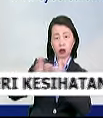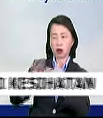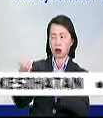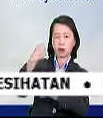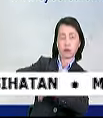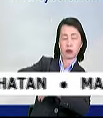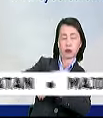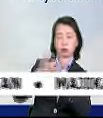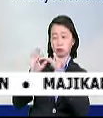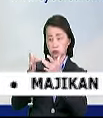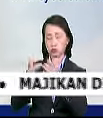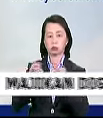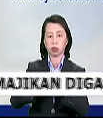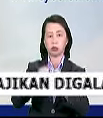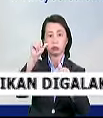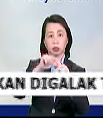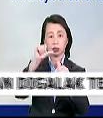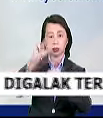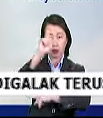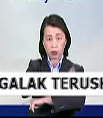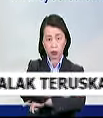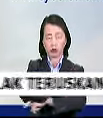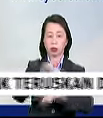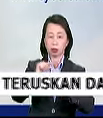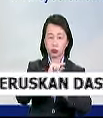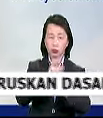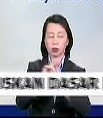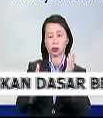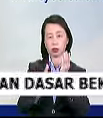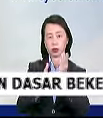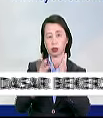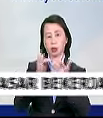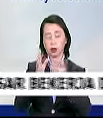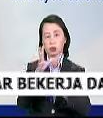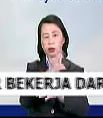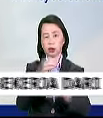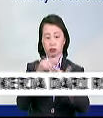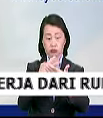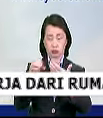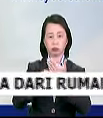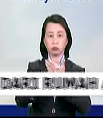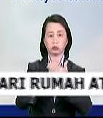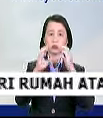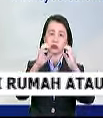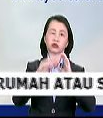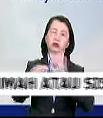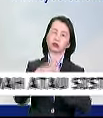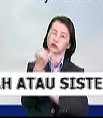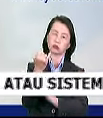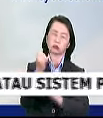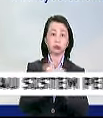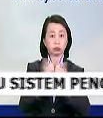ancaman dan serangan cyber yang berlaku saban hari. Penggunaan teknologi internet dan media sosial secara